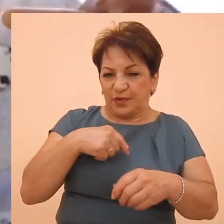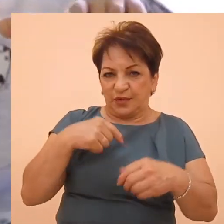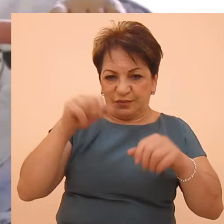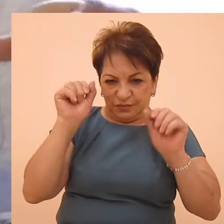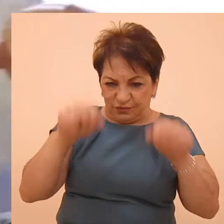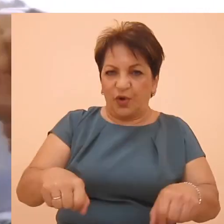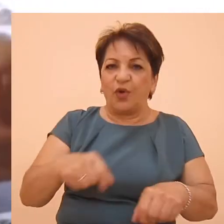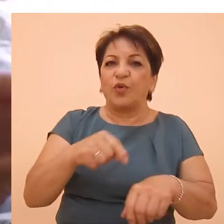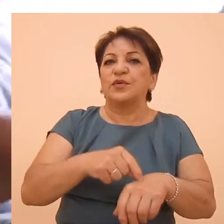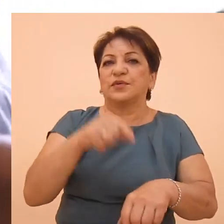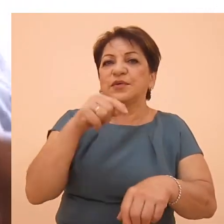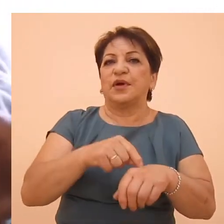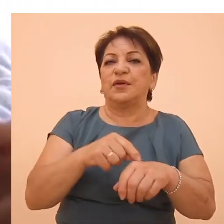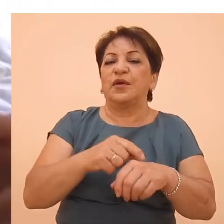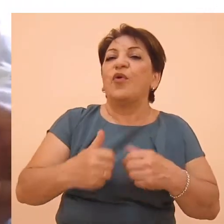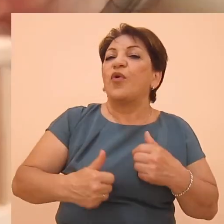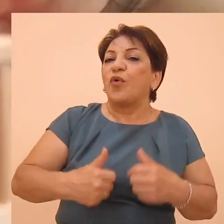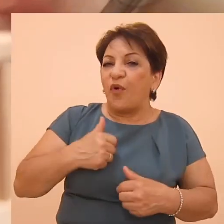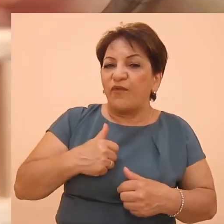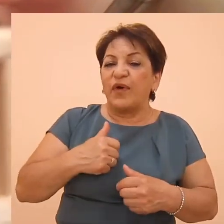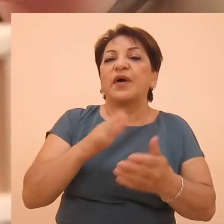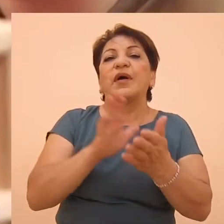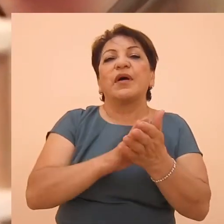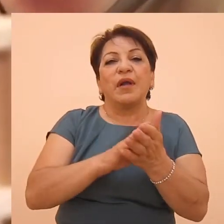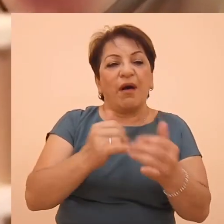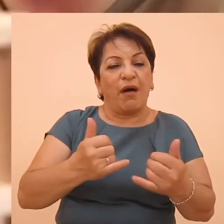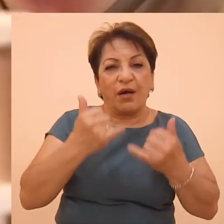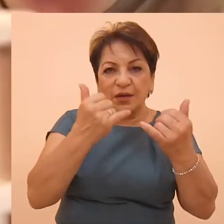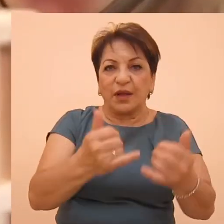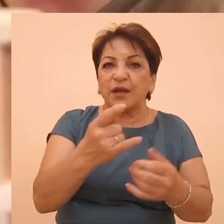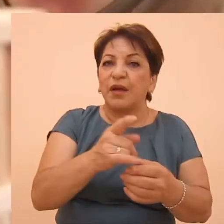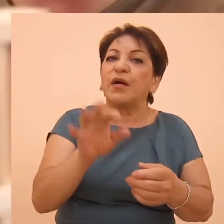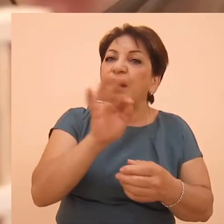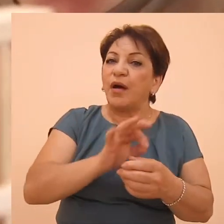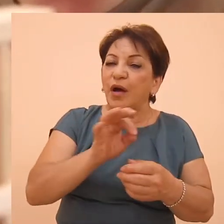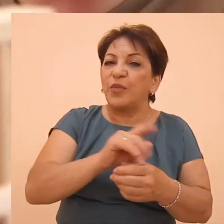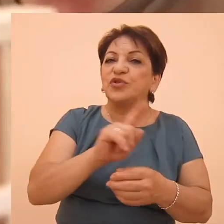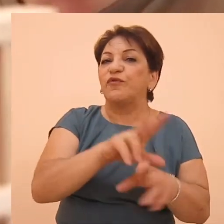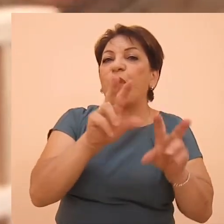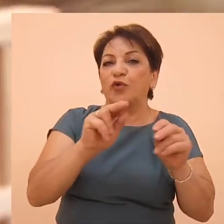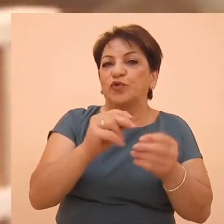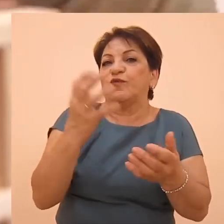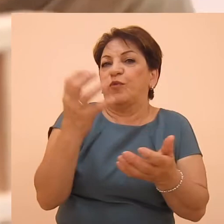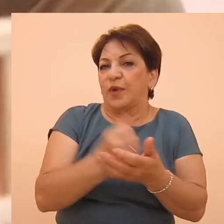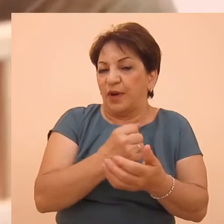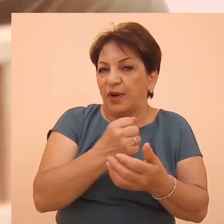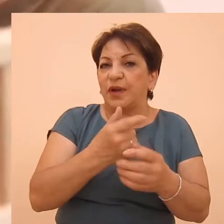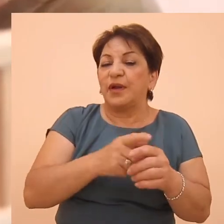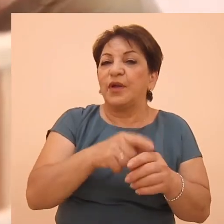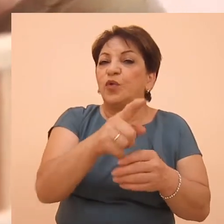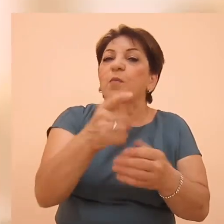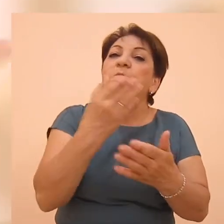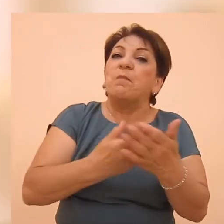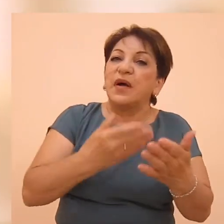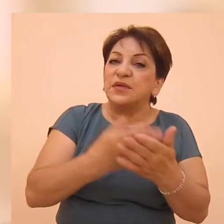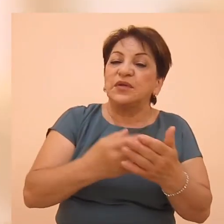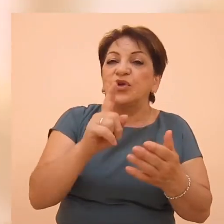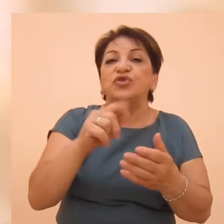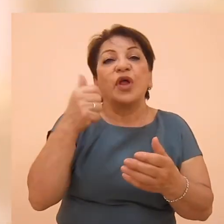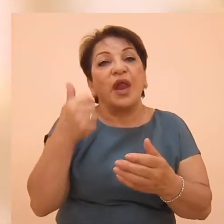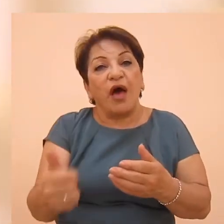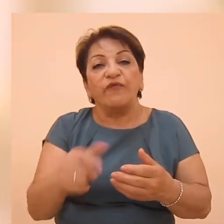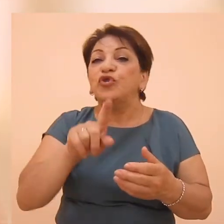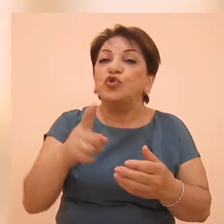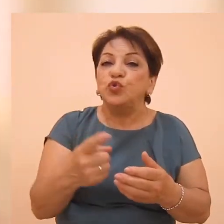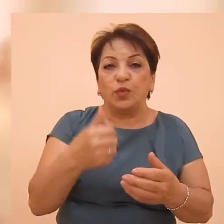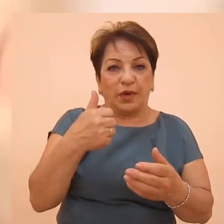զգան իրենց։ Գովեք և գնահատեք այն, ինչ երեխային հաջողվում է անել։ Բացատրեք, թե ինչն էր լավ և ինչու։